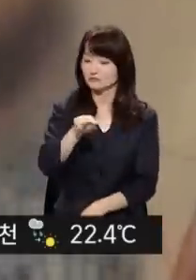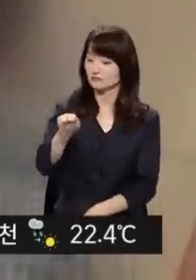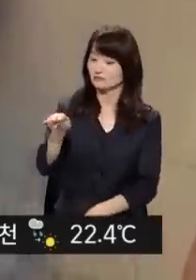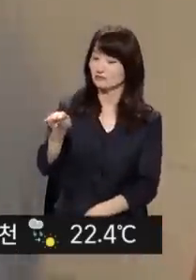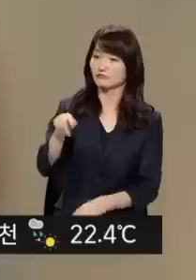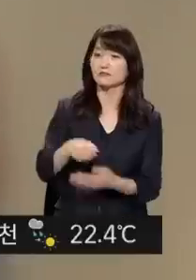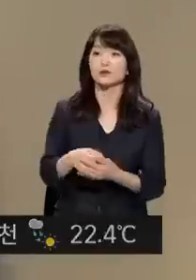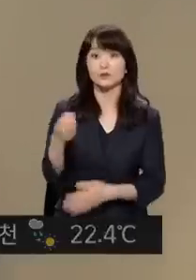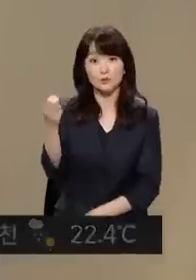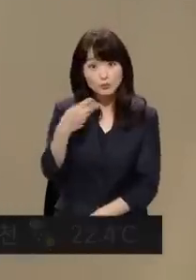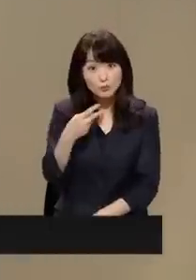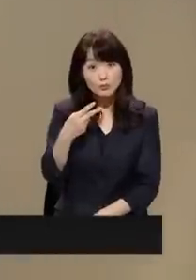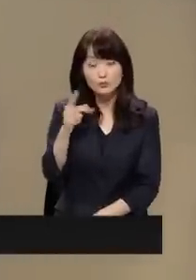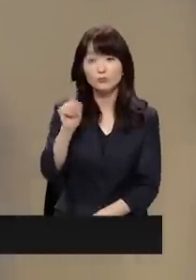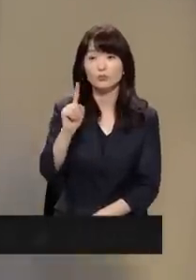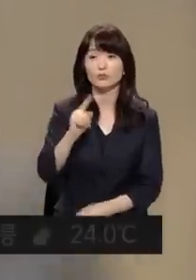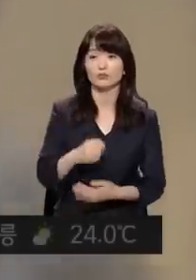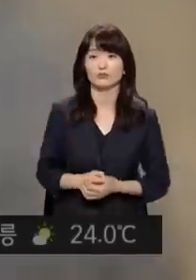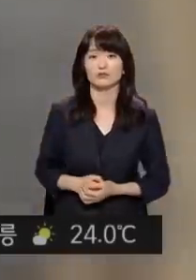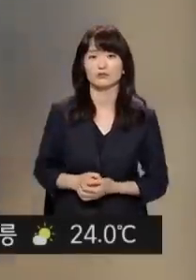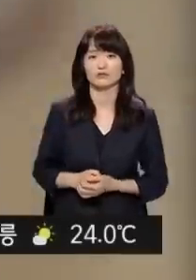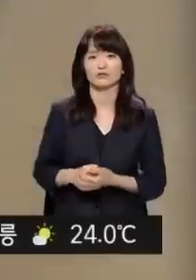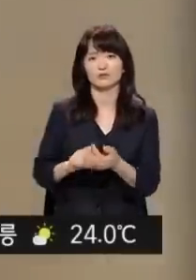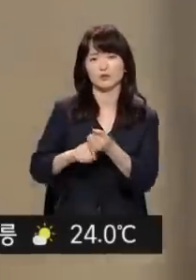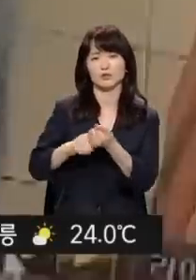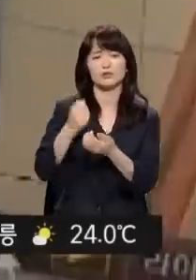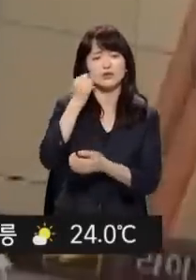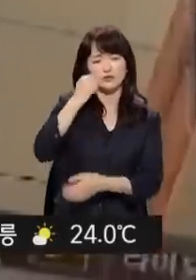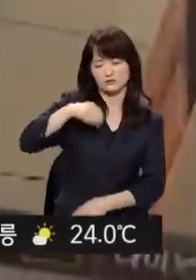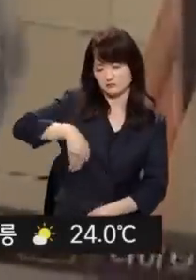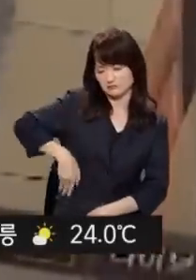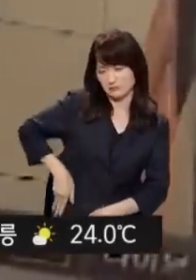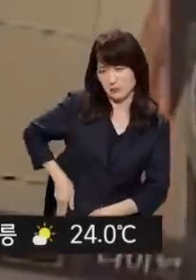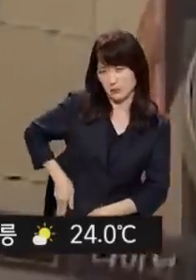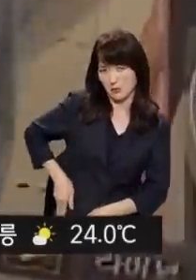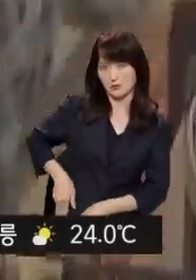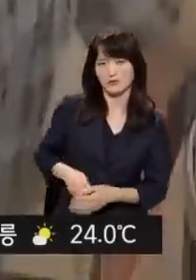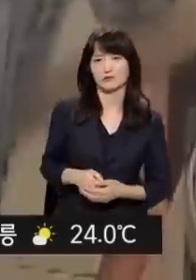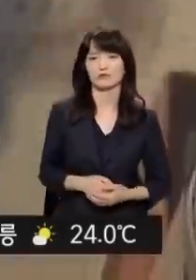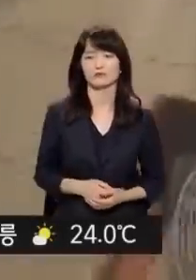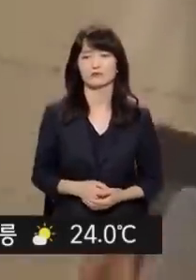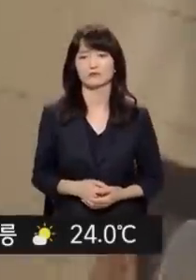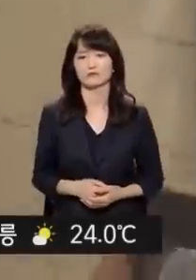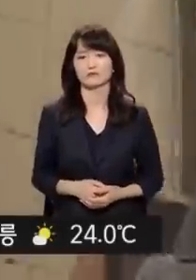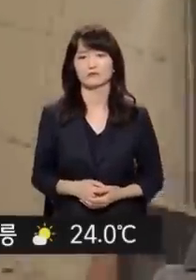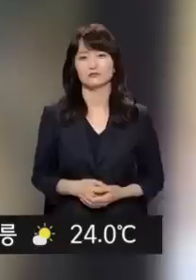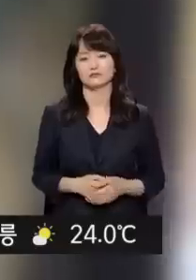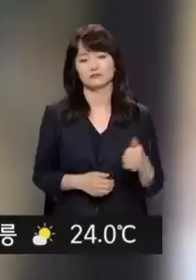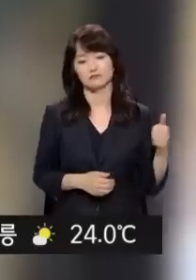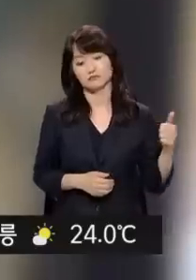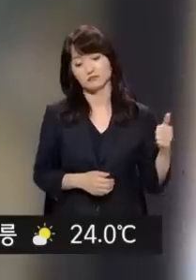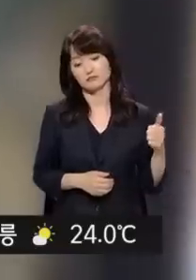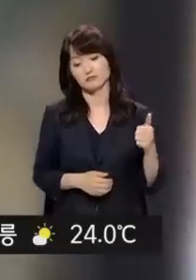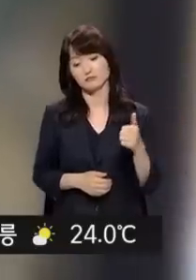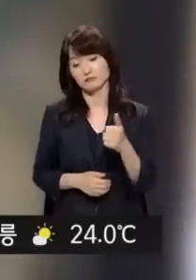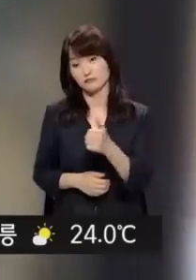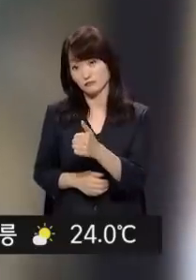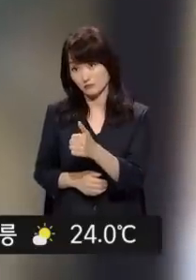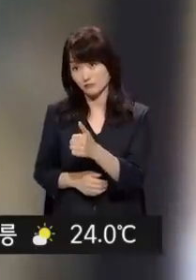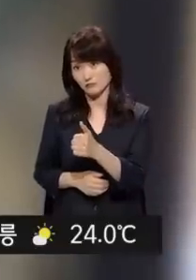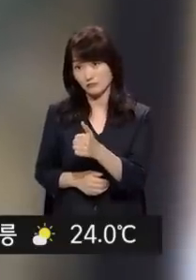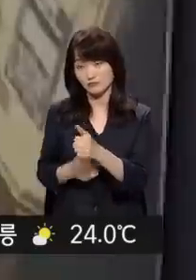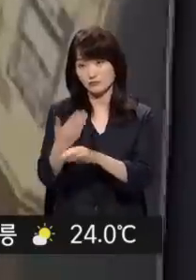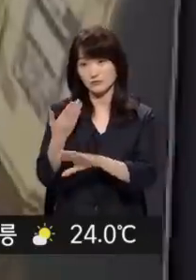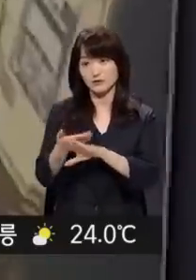또 또 아 집어넣습니다 예 아우 자 그리고는 계산대로 가서